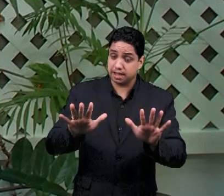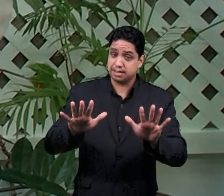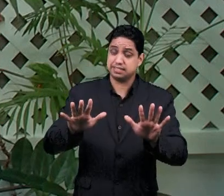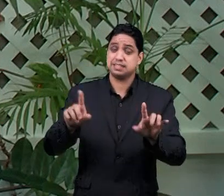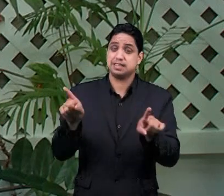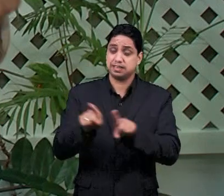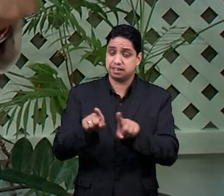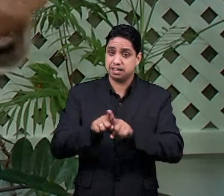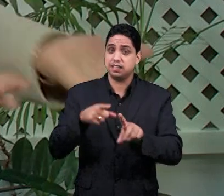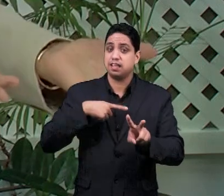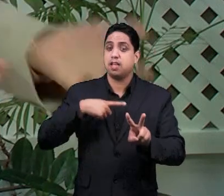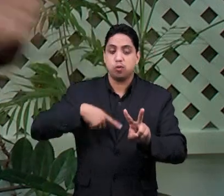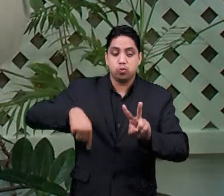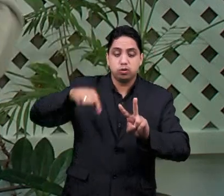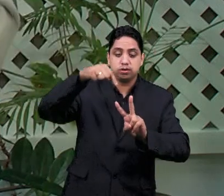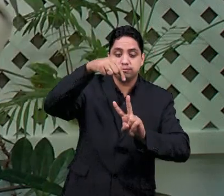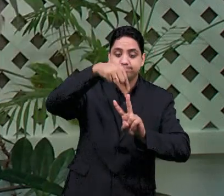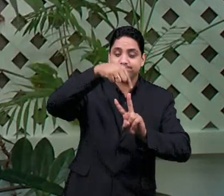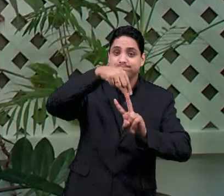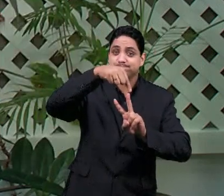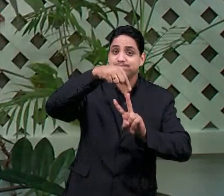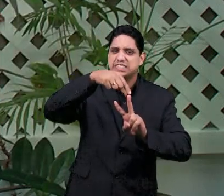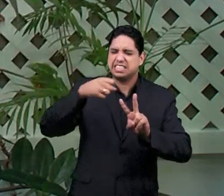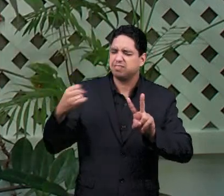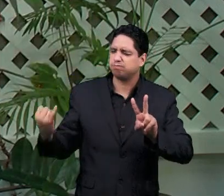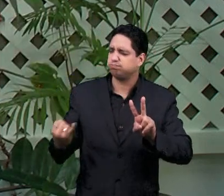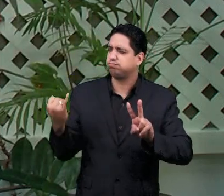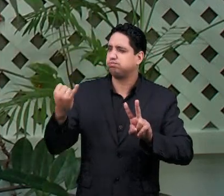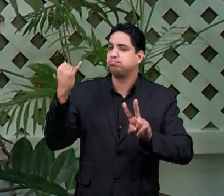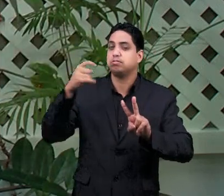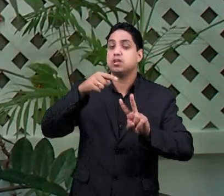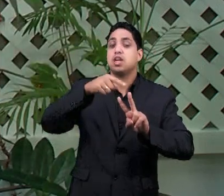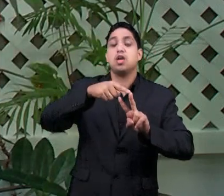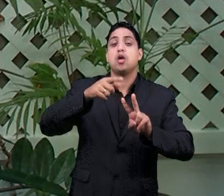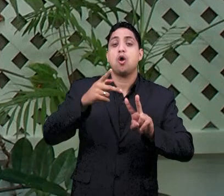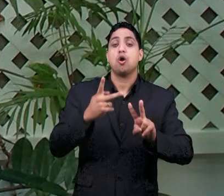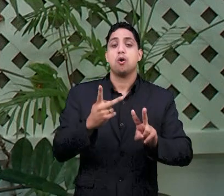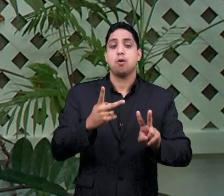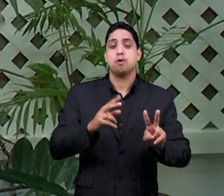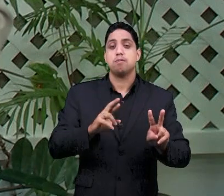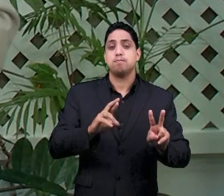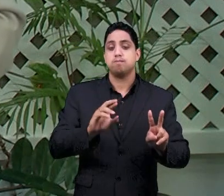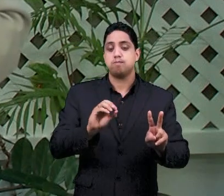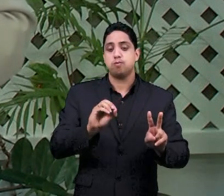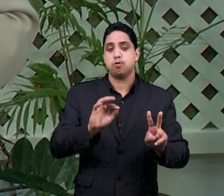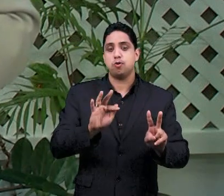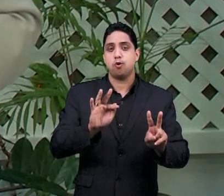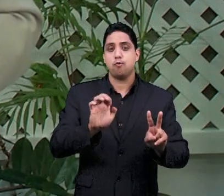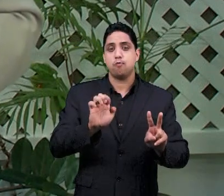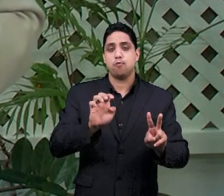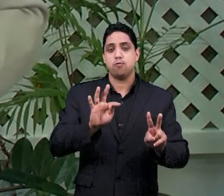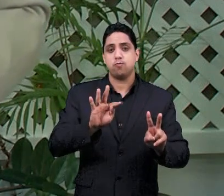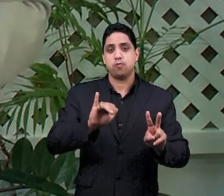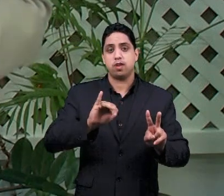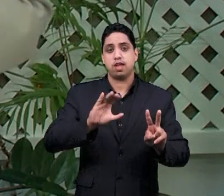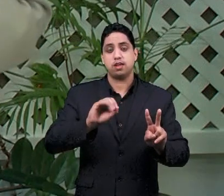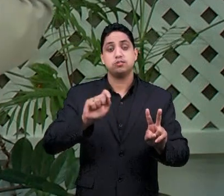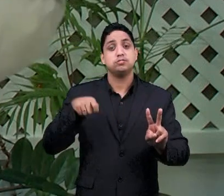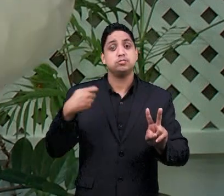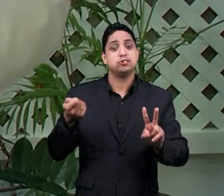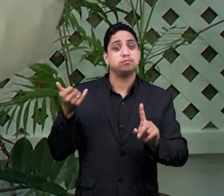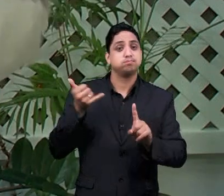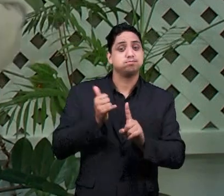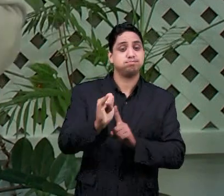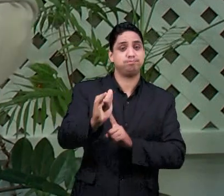qui est important, c'est ce qui est occulté, qui est le prophétique. Donc, allons-y au texte de